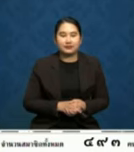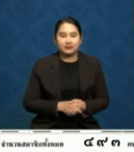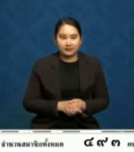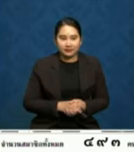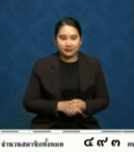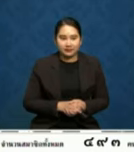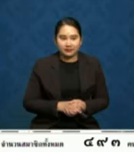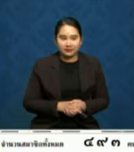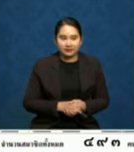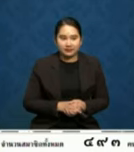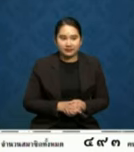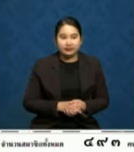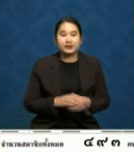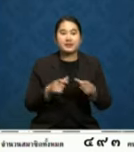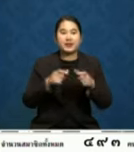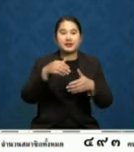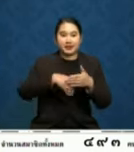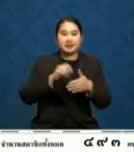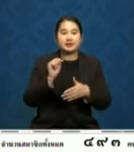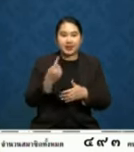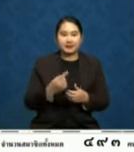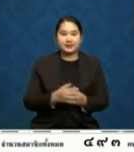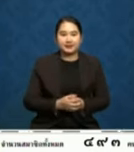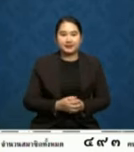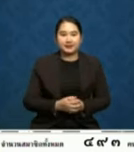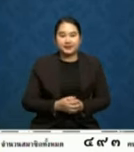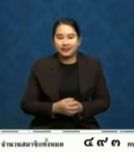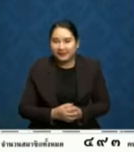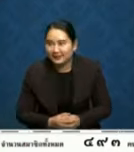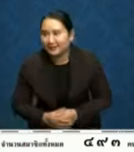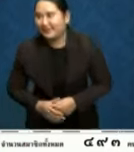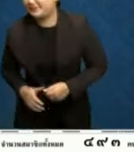เสียบแสดงตอนอีกครั้งครับครับ